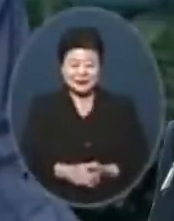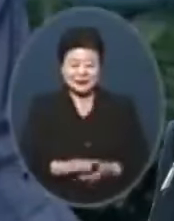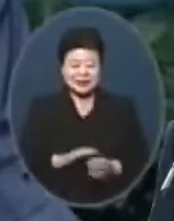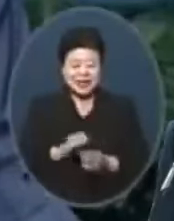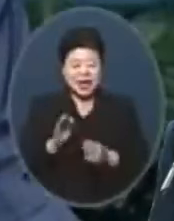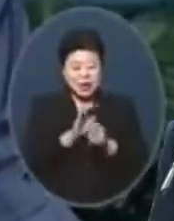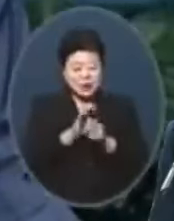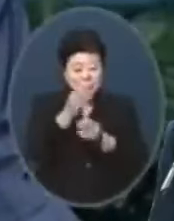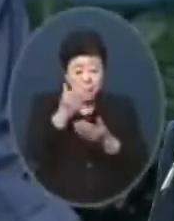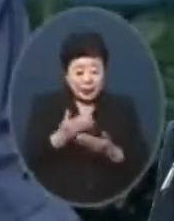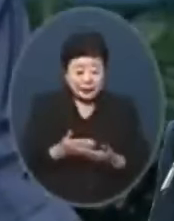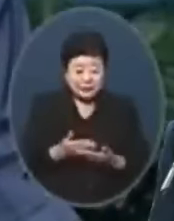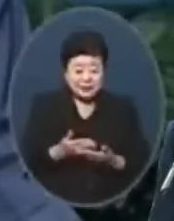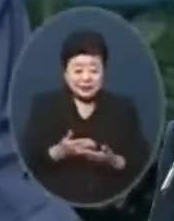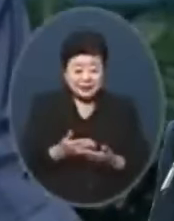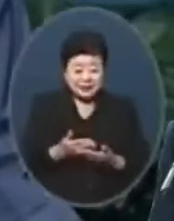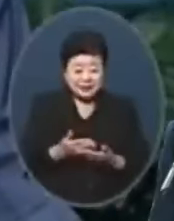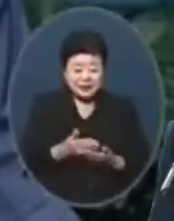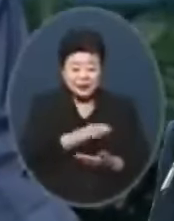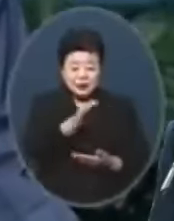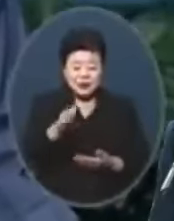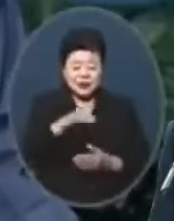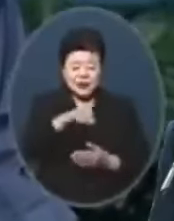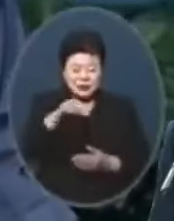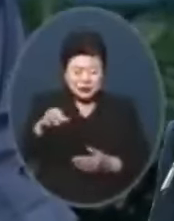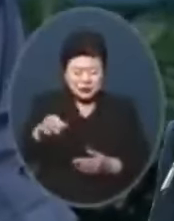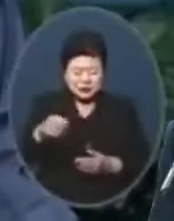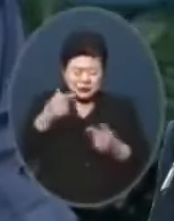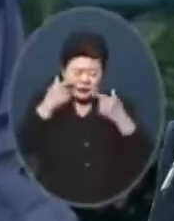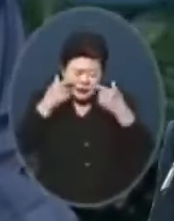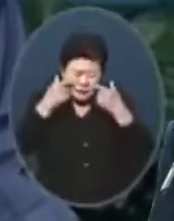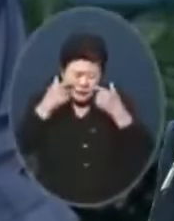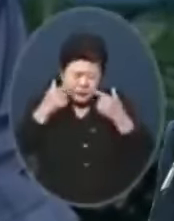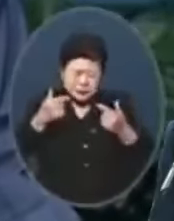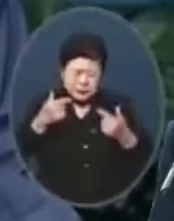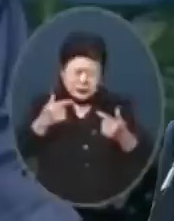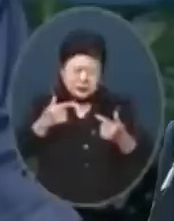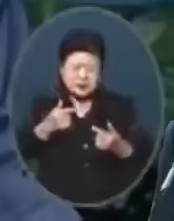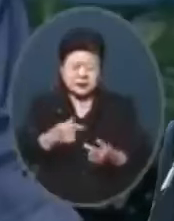사랑과 위로를 받았은 즉 우리는 이웃을 비평이나 비난하지 말고